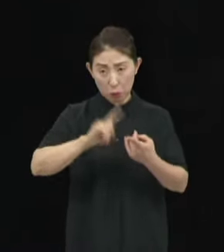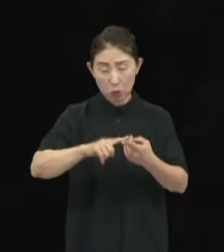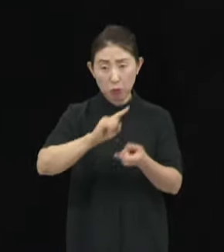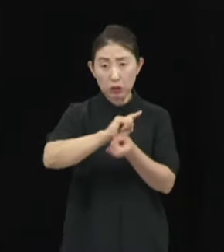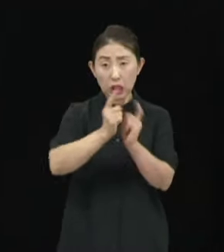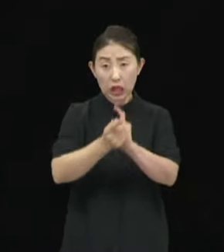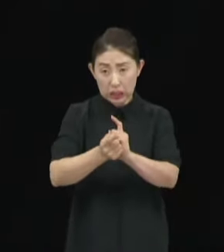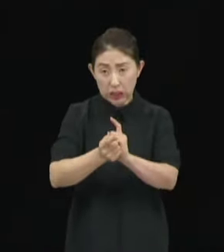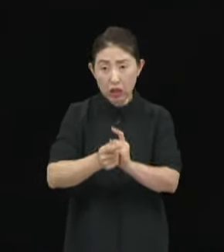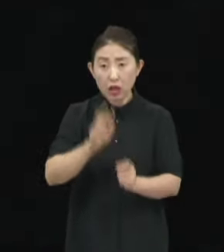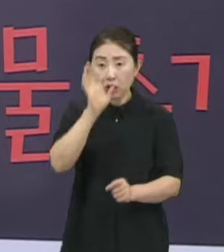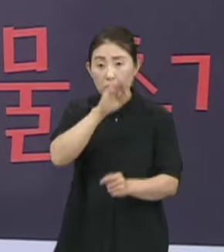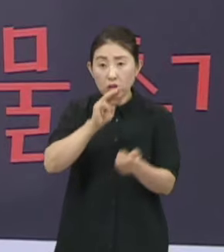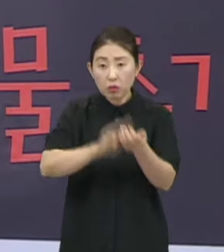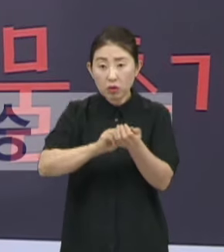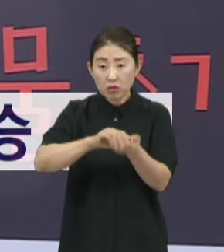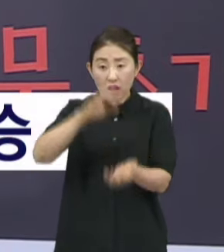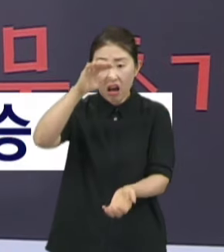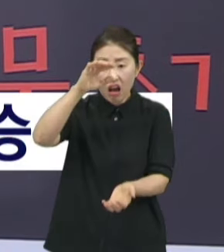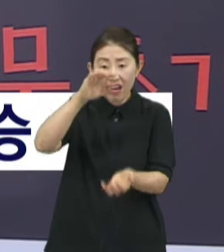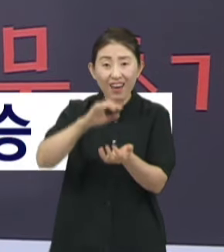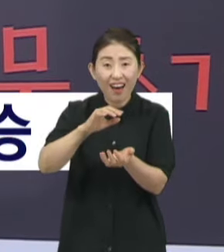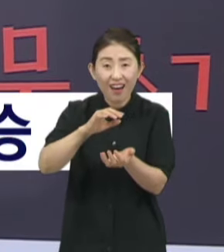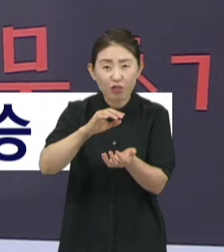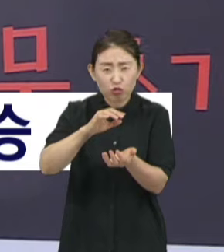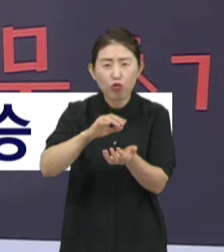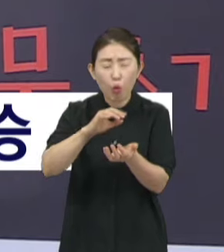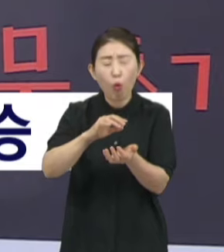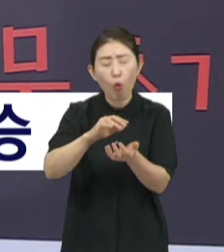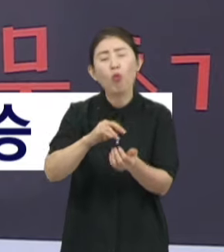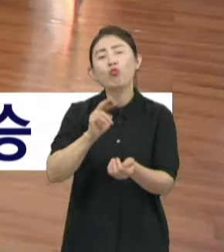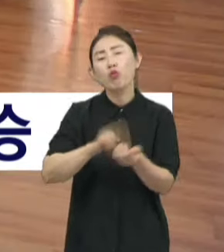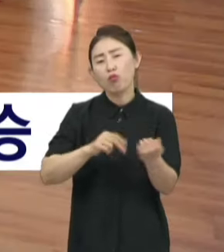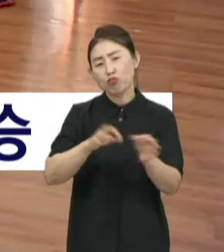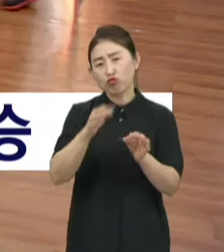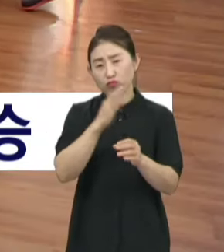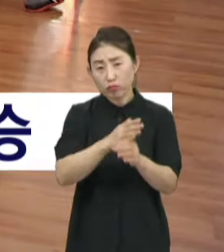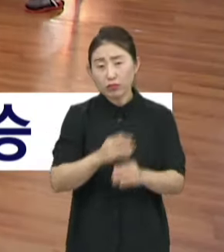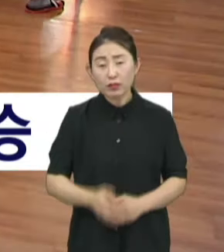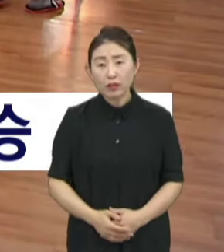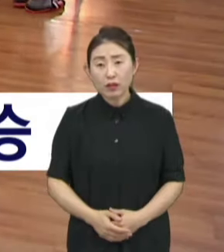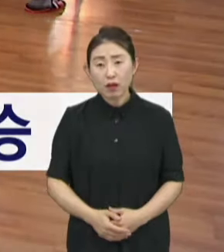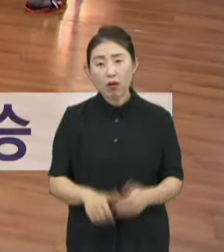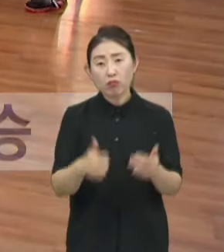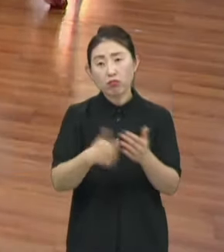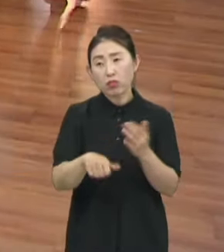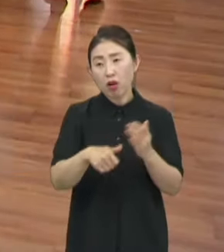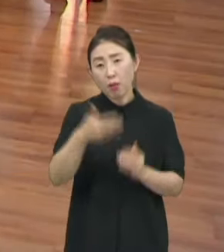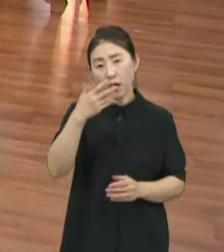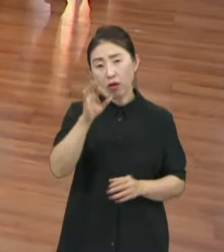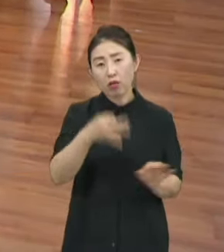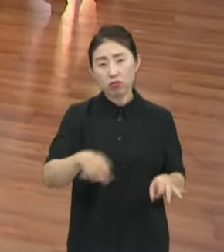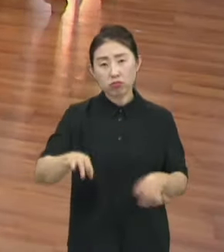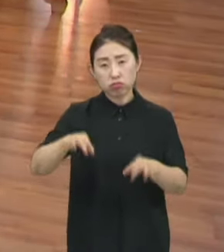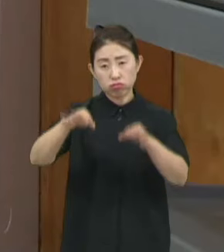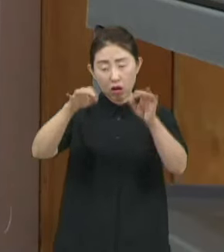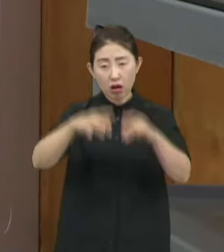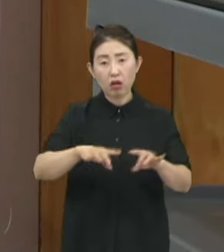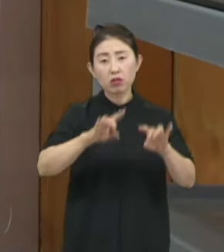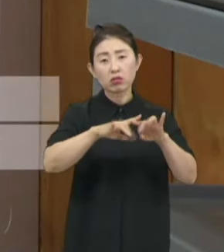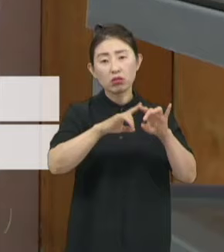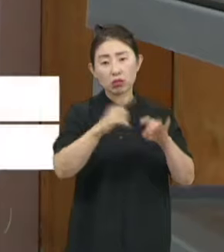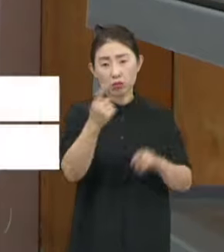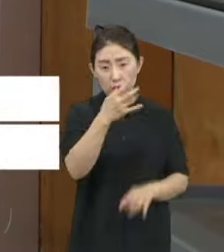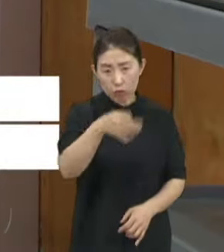1인분 용량을 줄여 파는 이른바 슈링크플레이션 사례도 늘고 있습니다. 외식 물가 오름세가 계속되는 가운데 전기와 가스